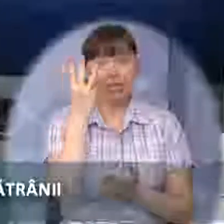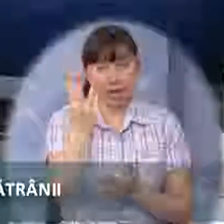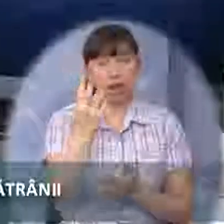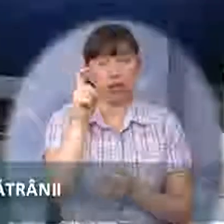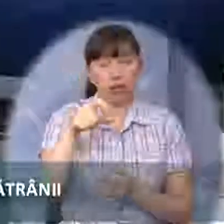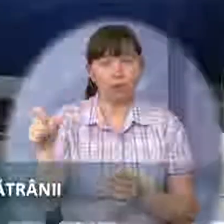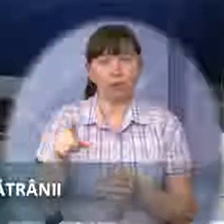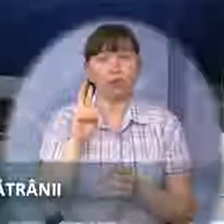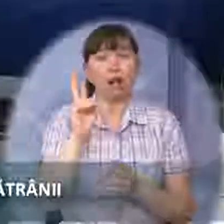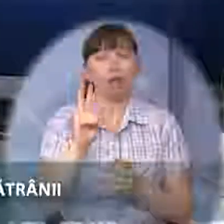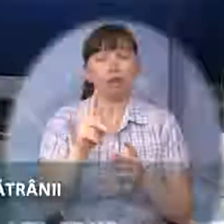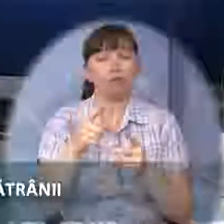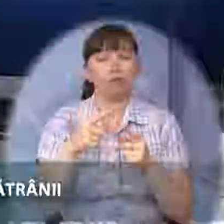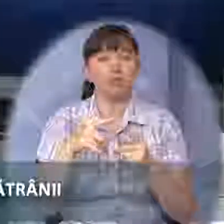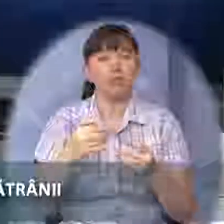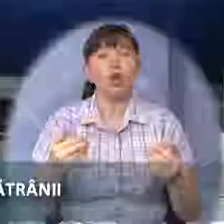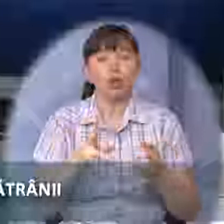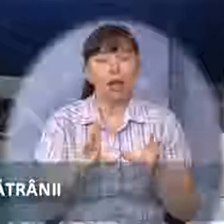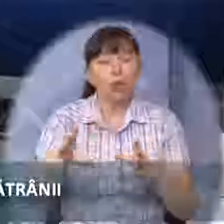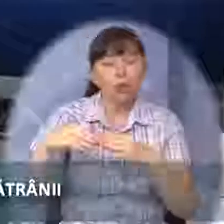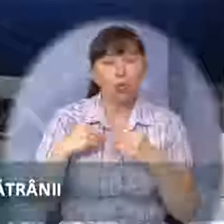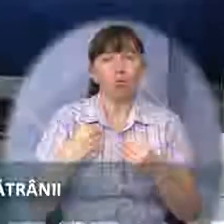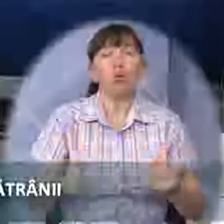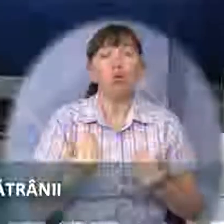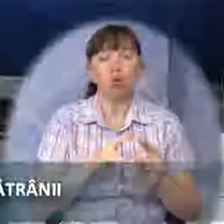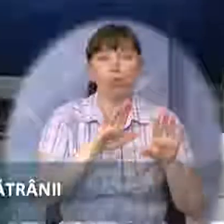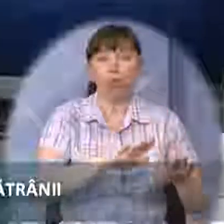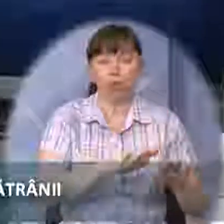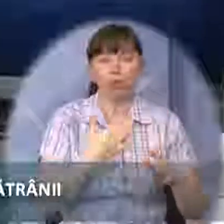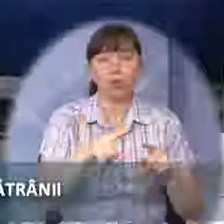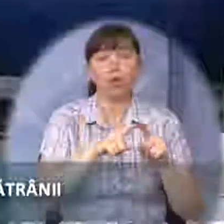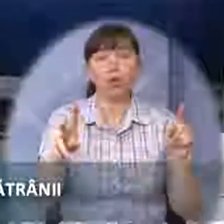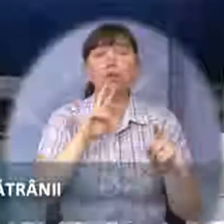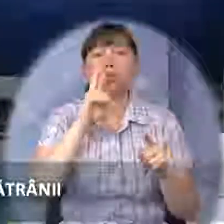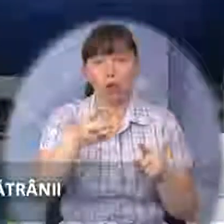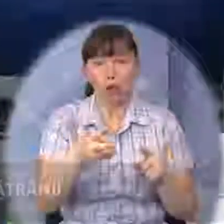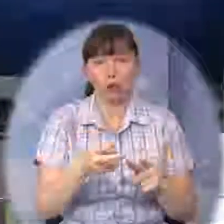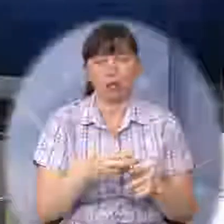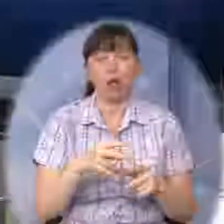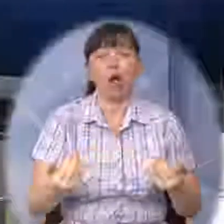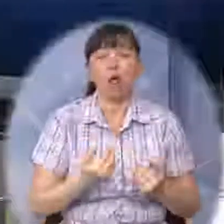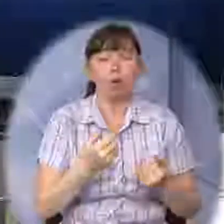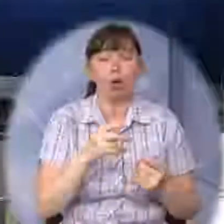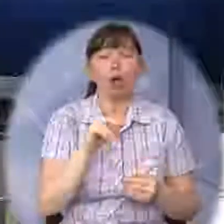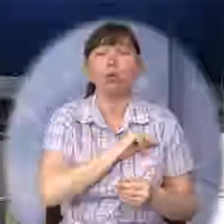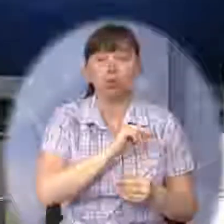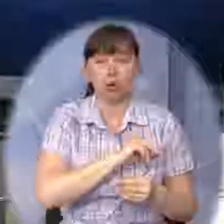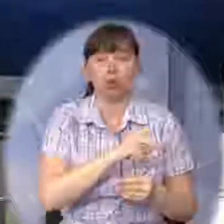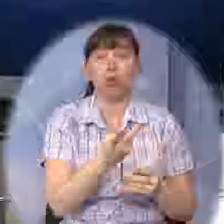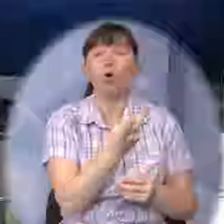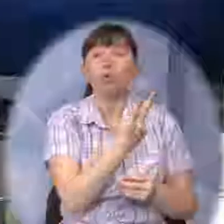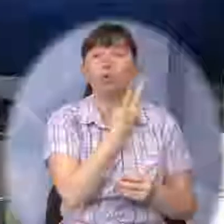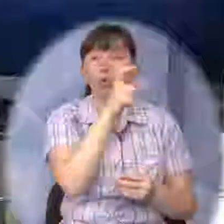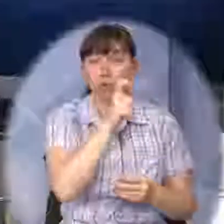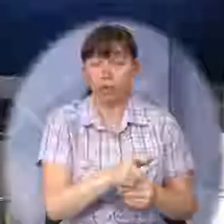asistenți sociali comunitari în orașul Rezina. Pe o perioadă de 2 ani de zile am lucrat cu 2.